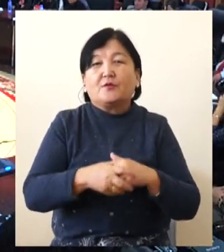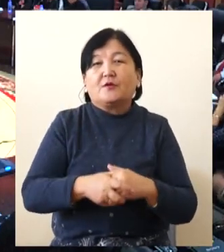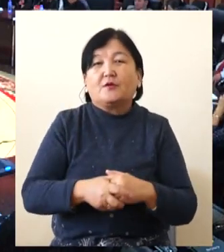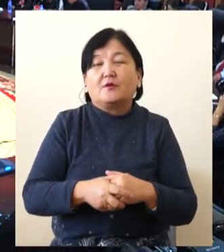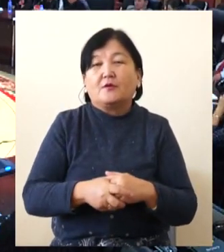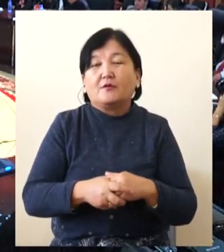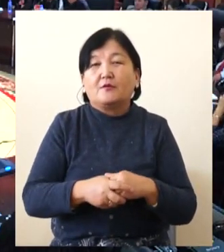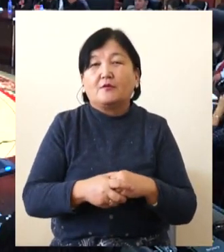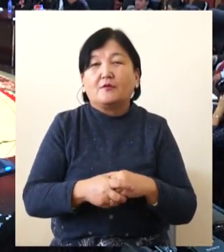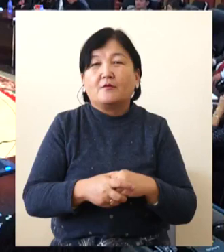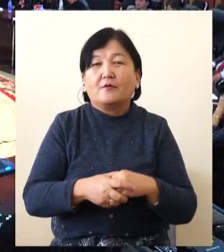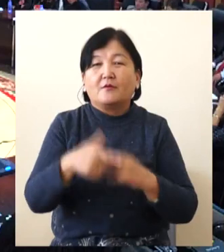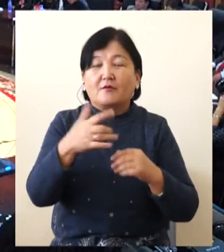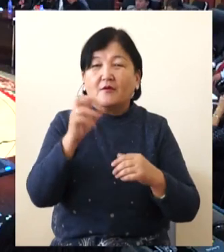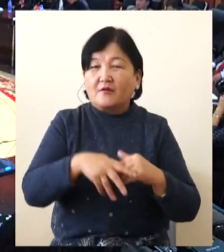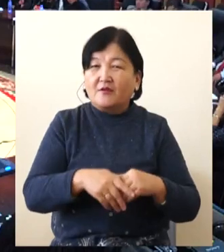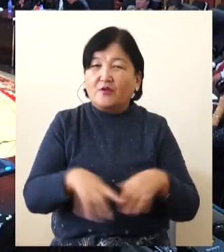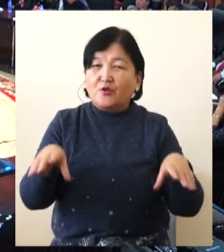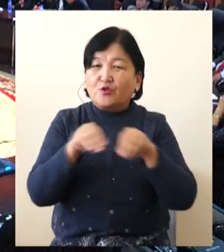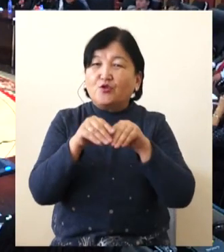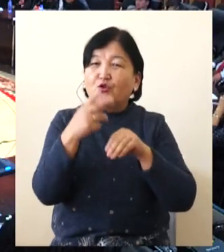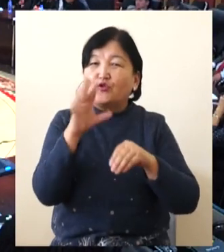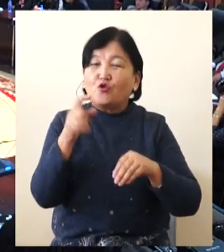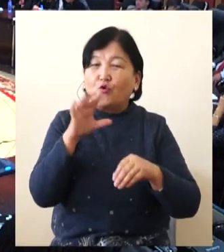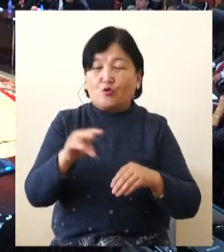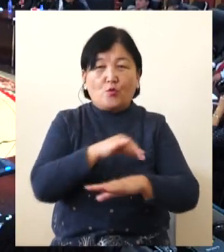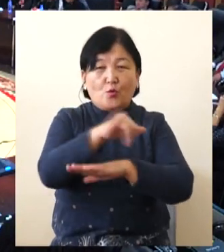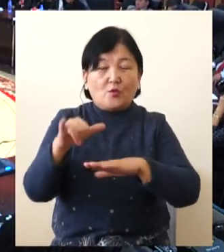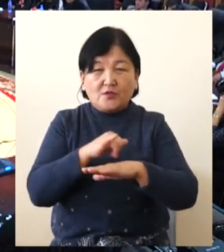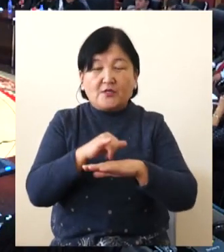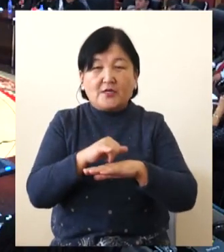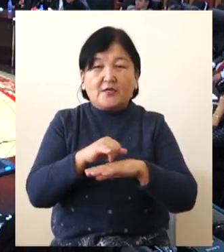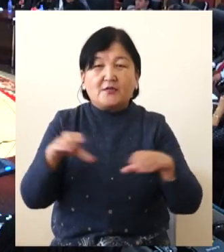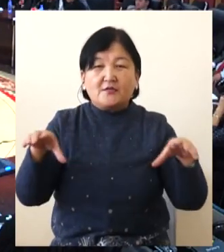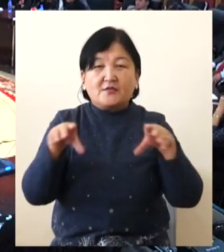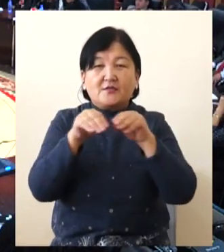юм. Сонсчихийсэн. Тэгэхээр энэ чөөхөн гэдэг утгатай яг энэ